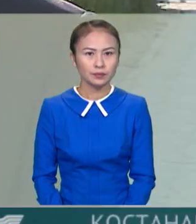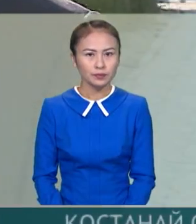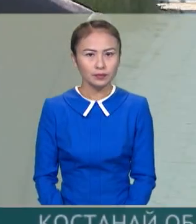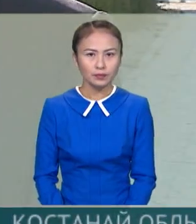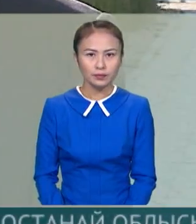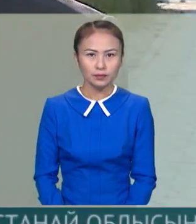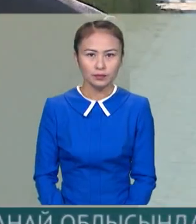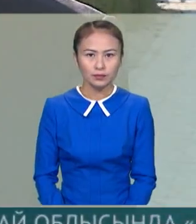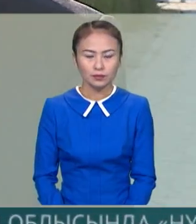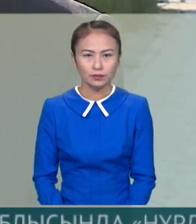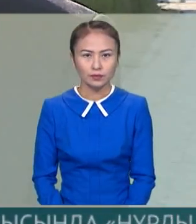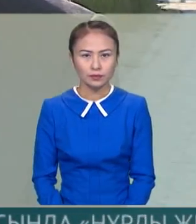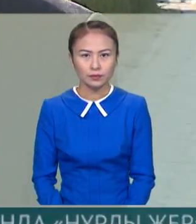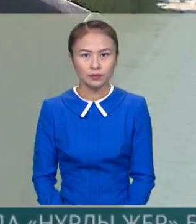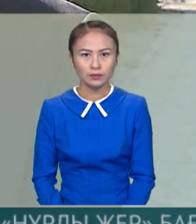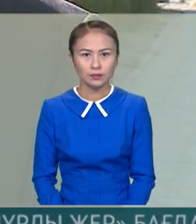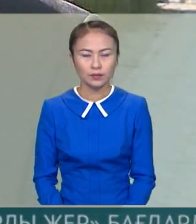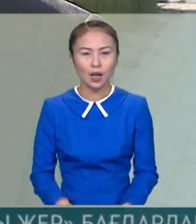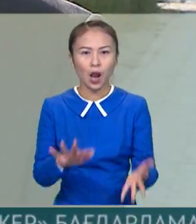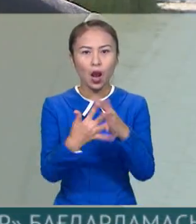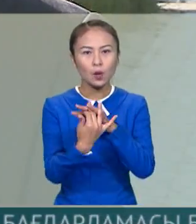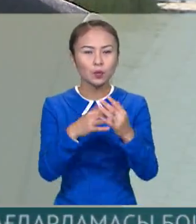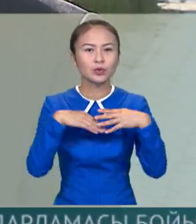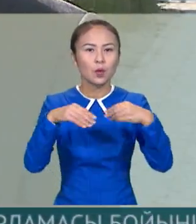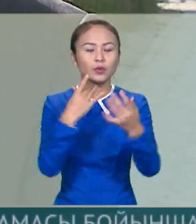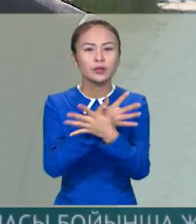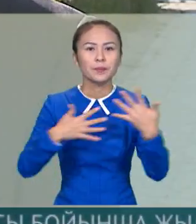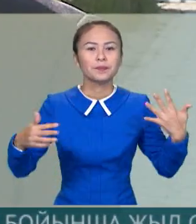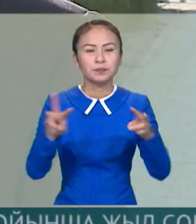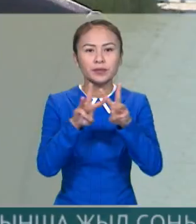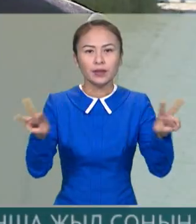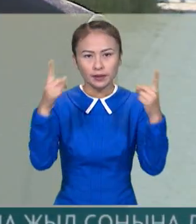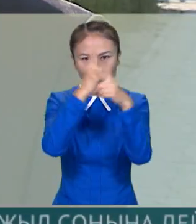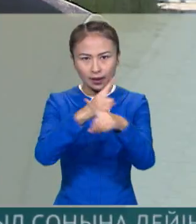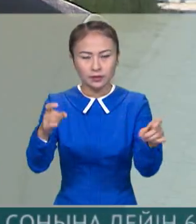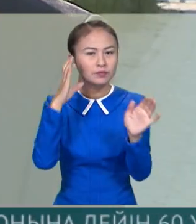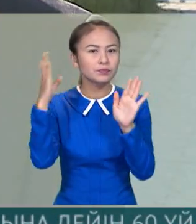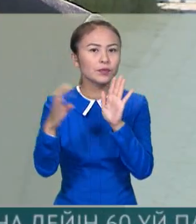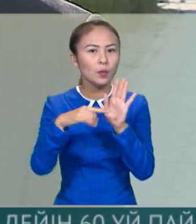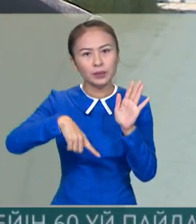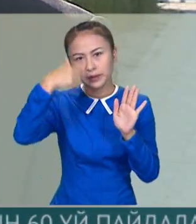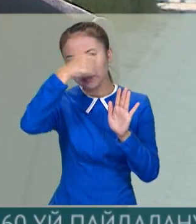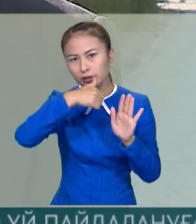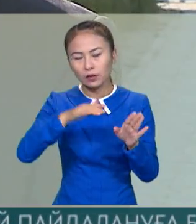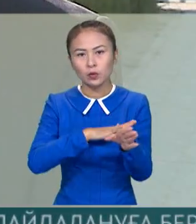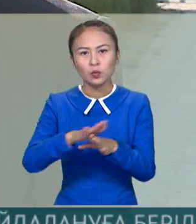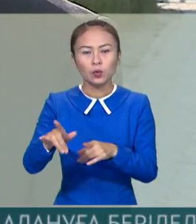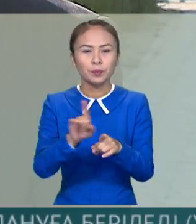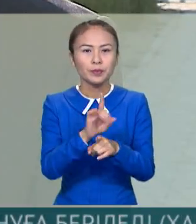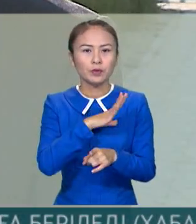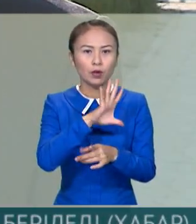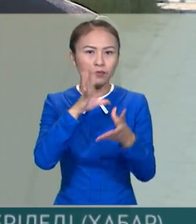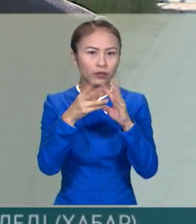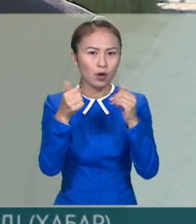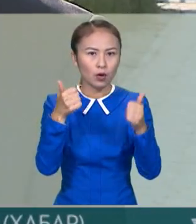По сводкам Министерства хозяйства. Ауыл шаруашылығы министрлігі таратқан ақпарға сүйенсек, биылғы жыл толымды көрсеткіштермен